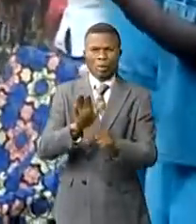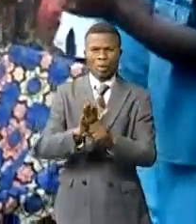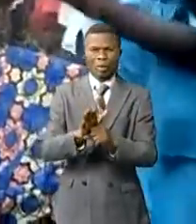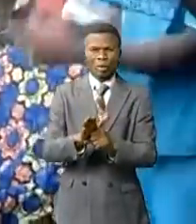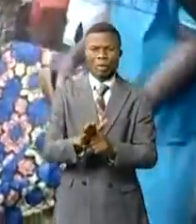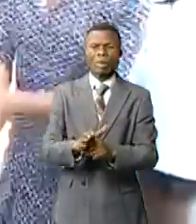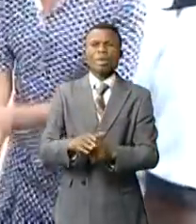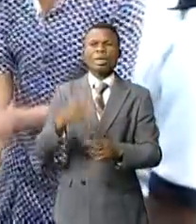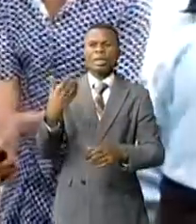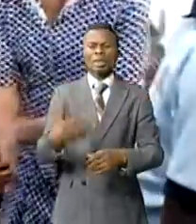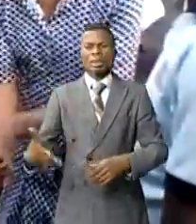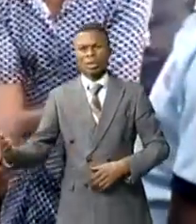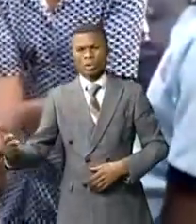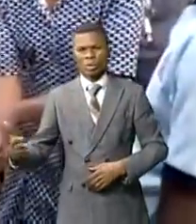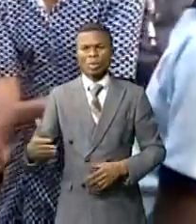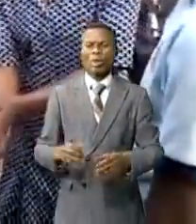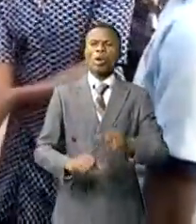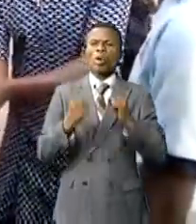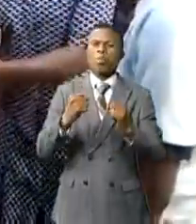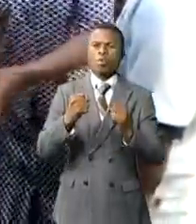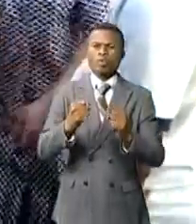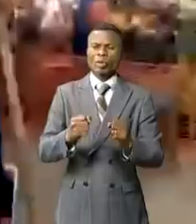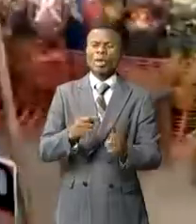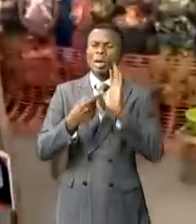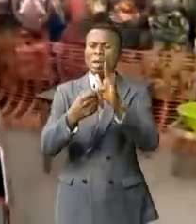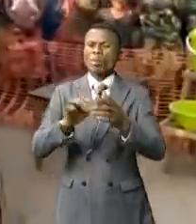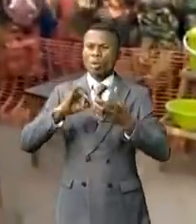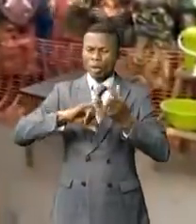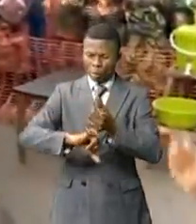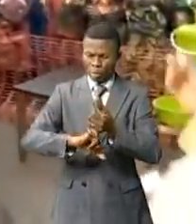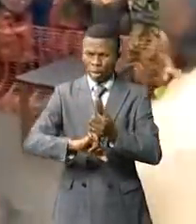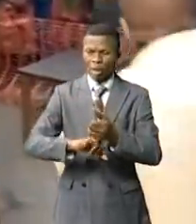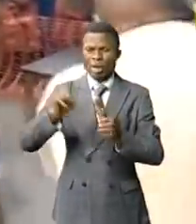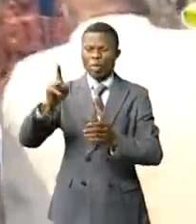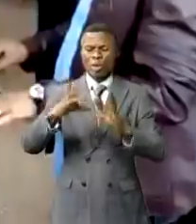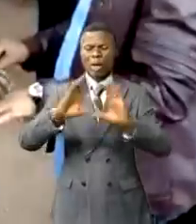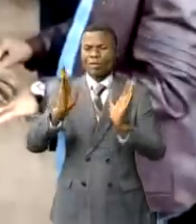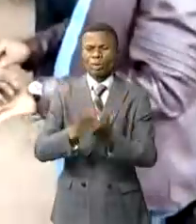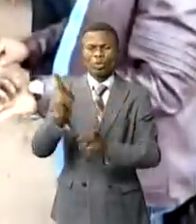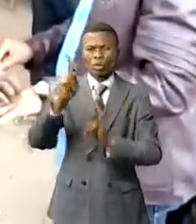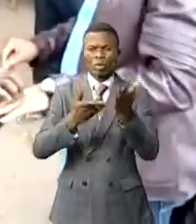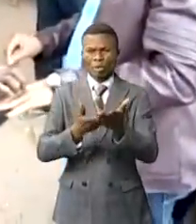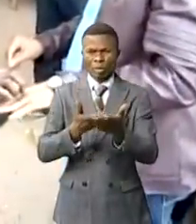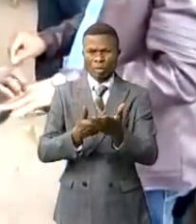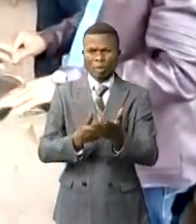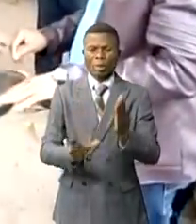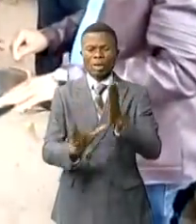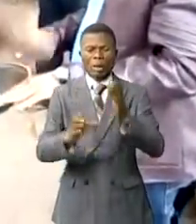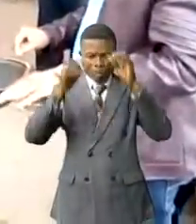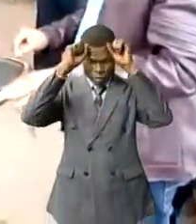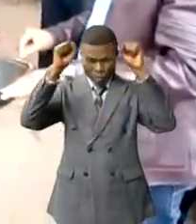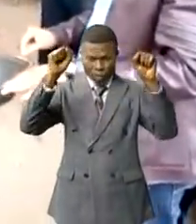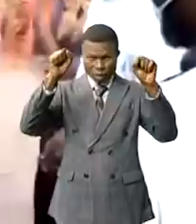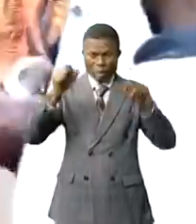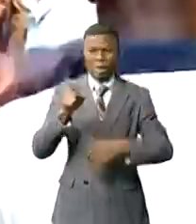objets culturels, des soutiens et pouvoirs, signe des mariages scellés entre lui et sa base. Dans son speech, le vice-président